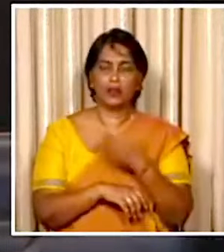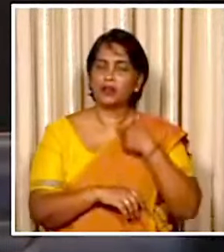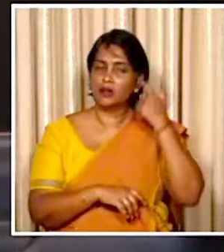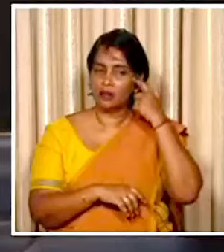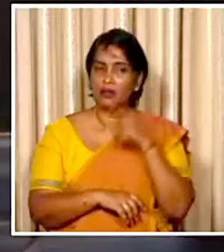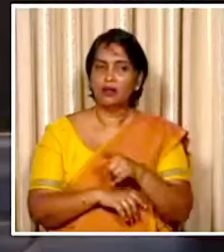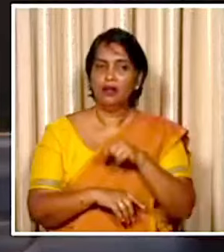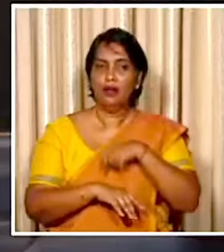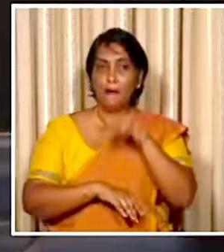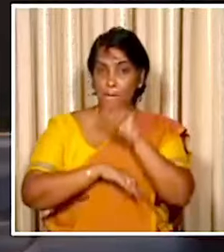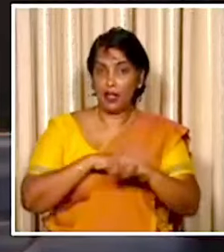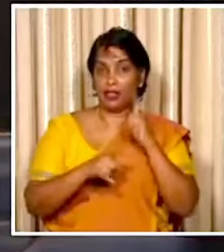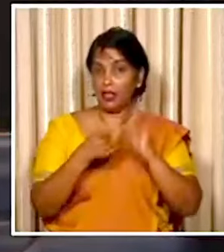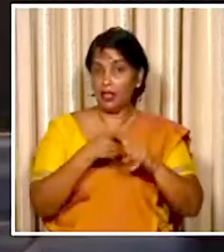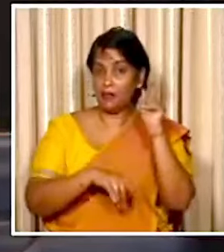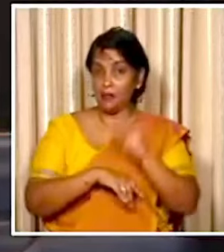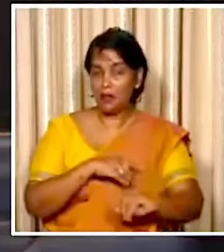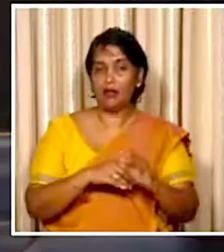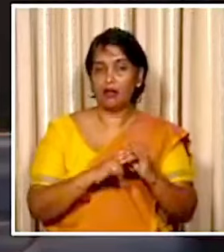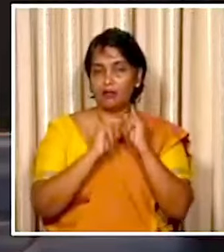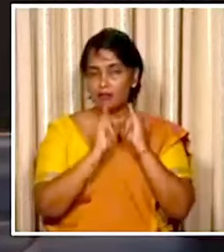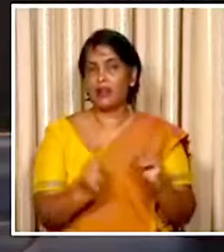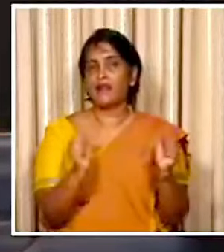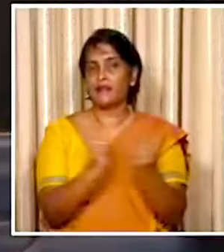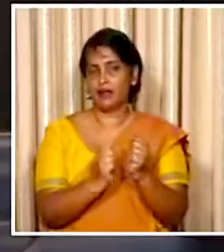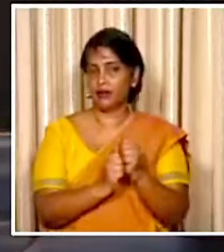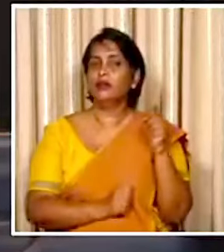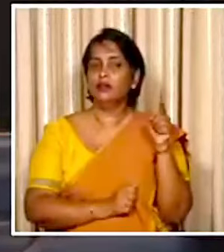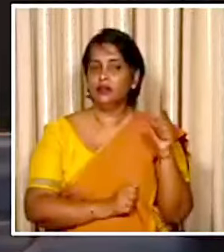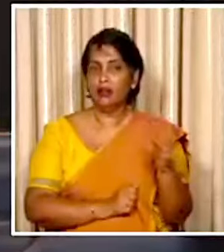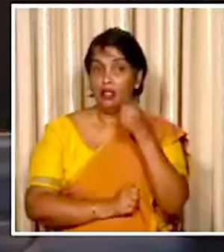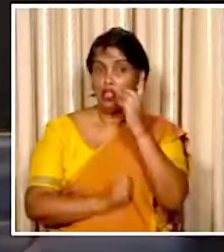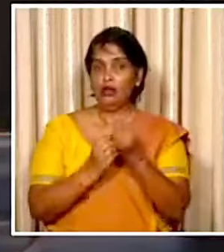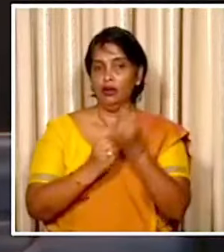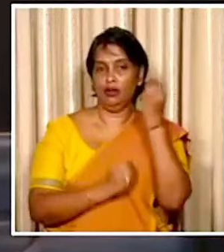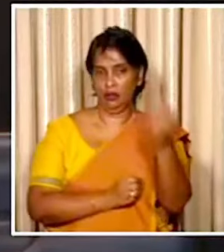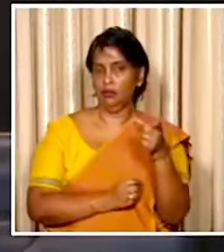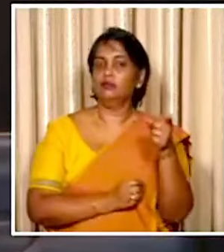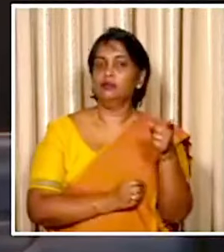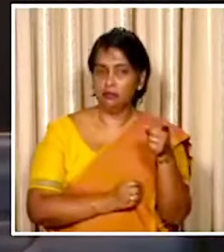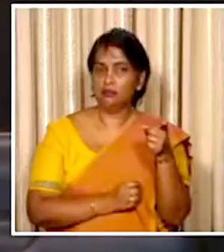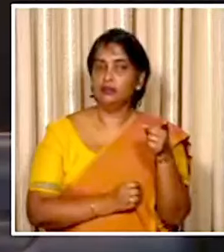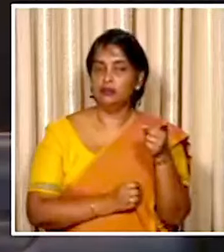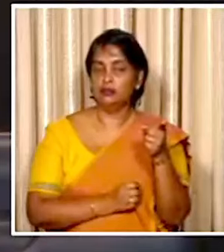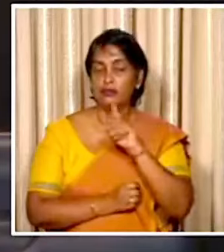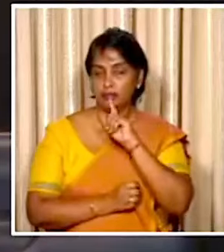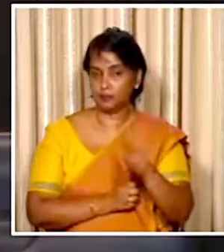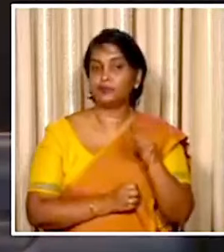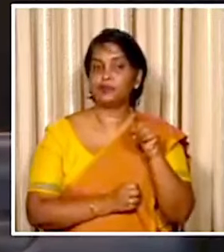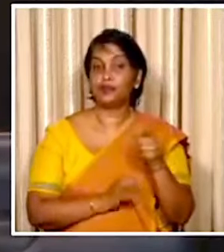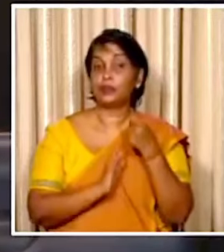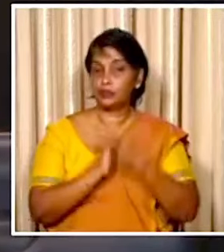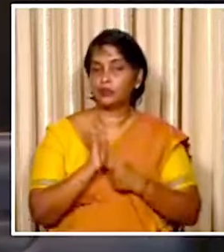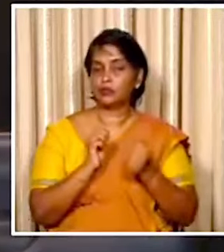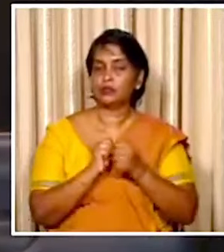මේ සංවිධායකයෝ තරග සංවිධායකයෝ අපරාධමය වරදකට දඬුවම් ලැබිය හැකි පිරිසක් විදියට නම් කරන්න ඕන. ඒක නීතිය